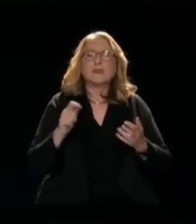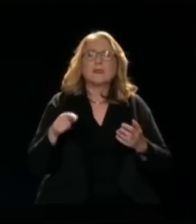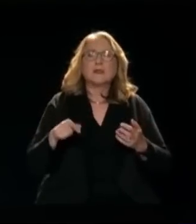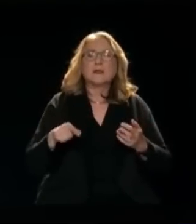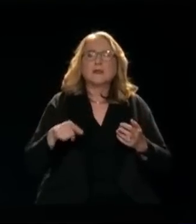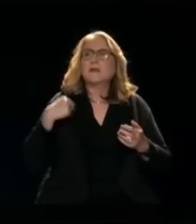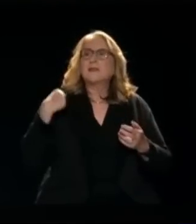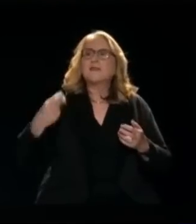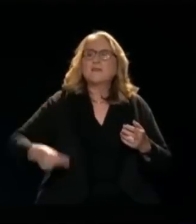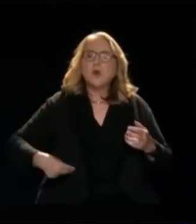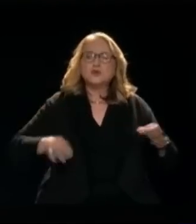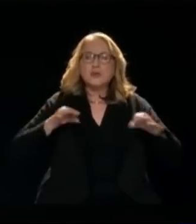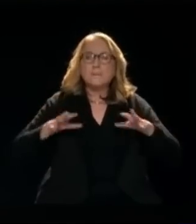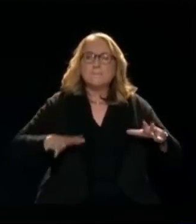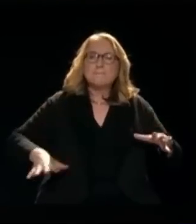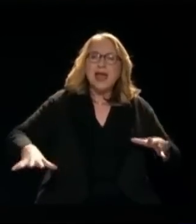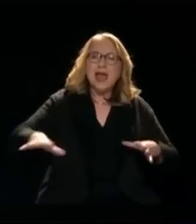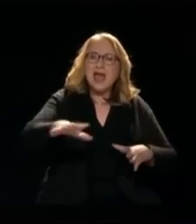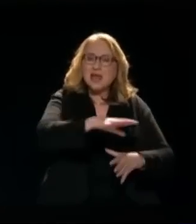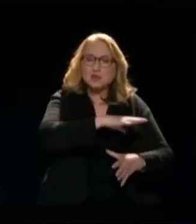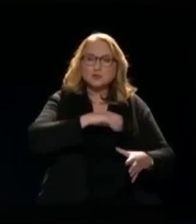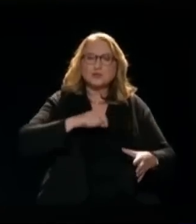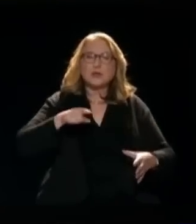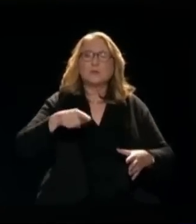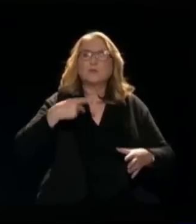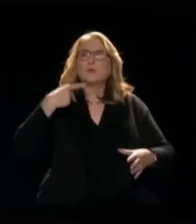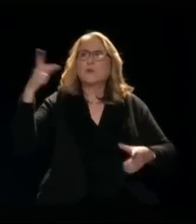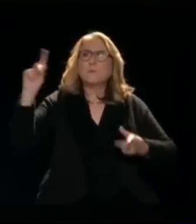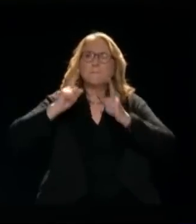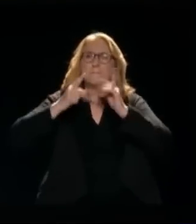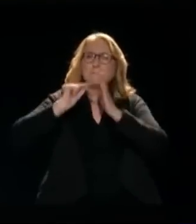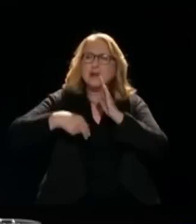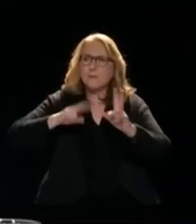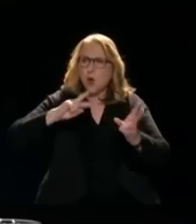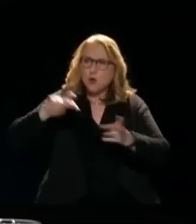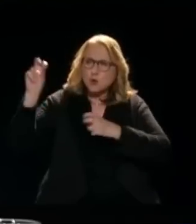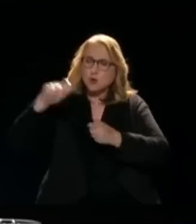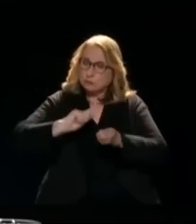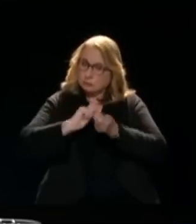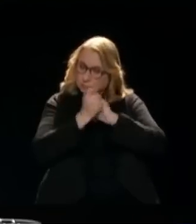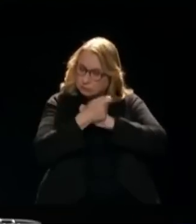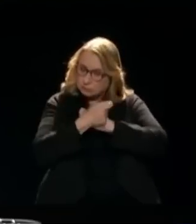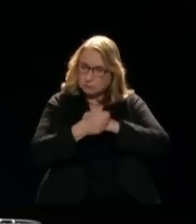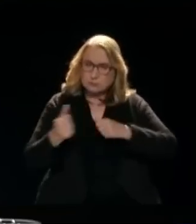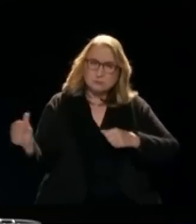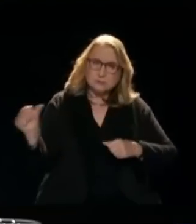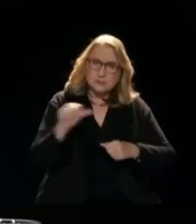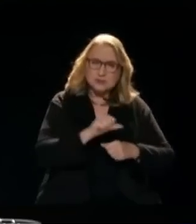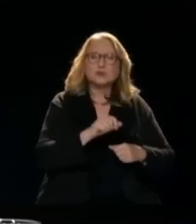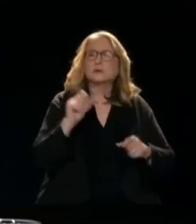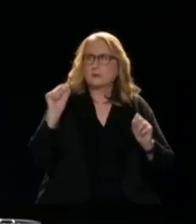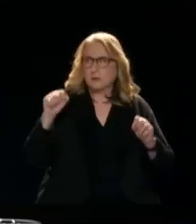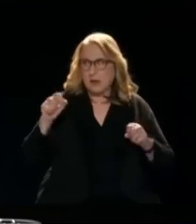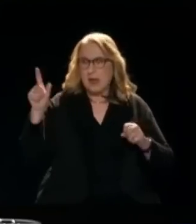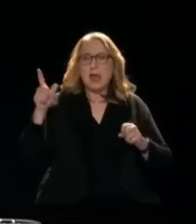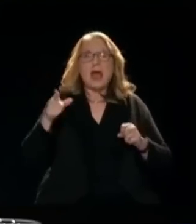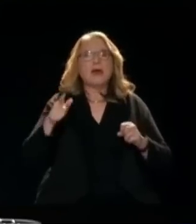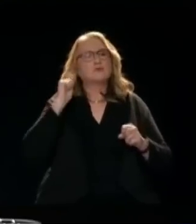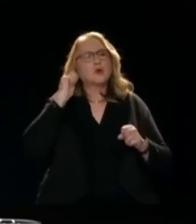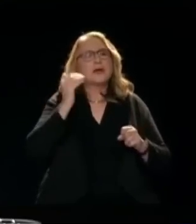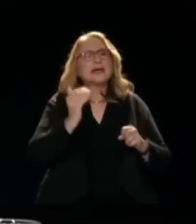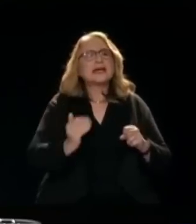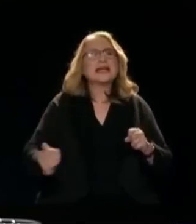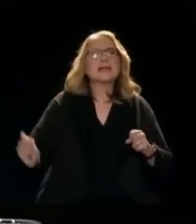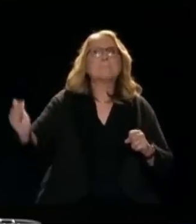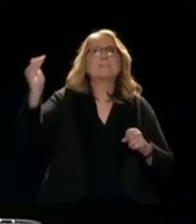της δημόσιας περιουσίας που έχει περάσει στην κυριότητα των μνημονιακών θεσμών. Ναι, όπως ξέρετε, αυτή τη στιγμή στο Υπερταμείο, κατά κύριο λόγο, γιατί τούτα τα ΙΠΕΔ και